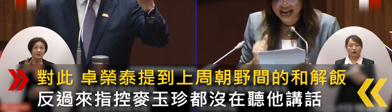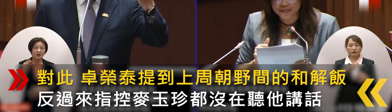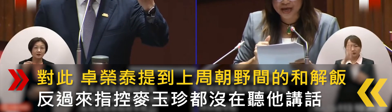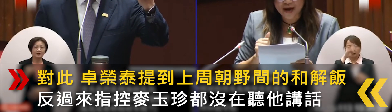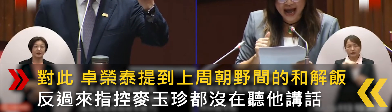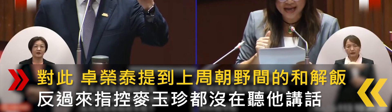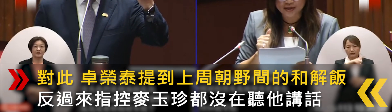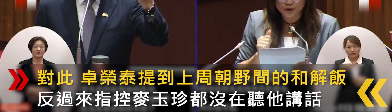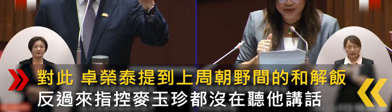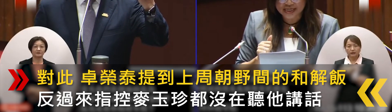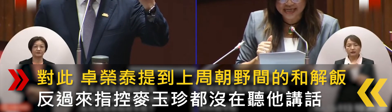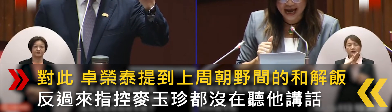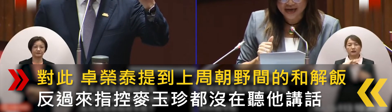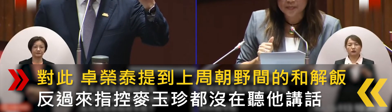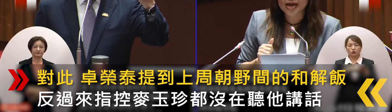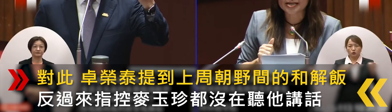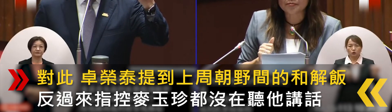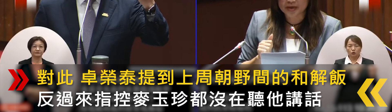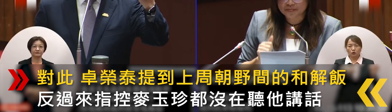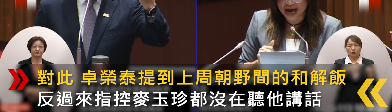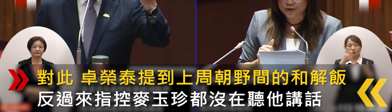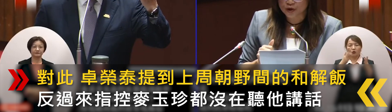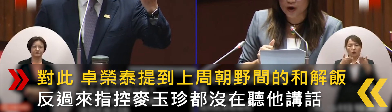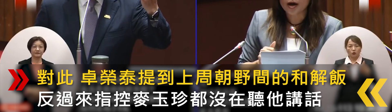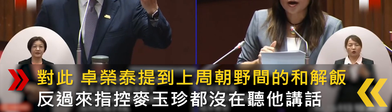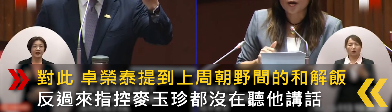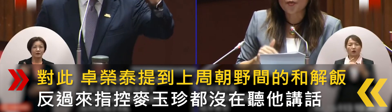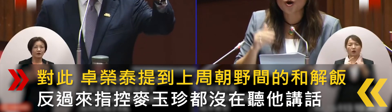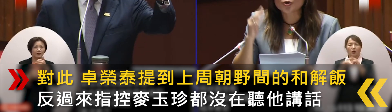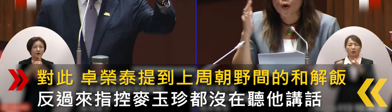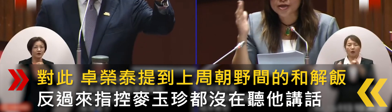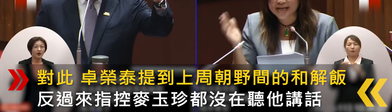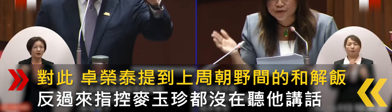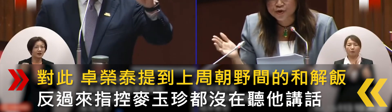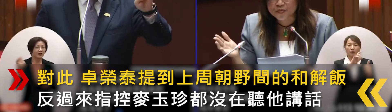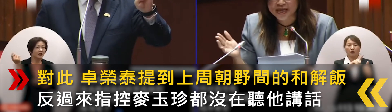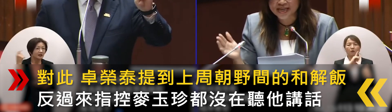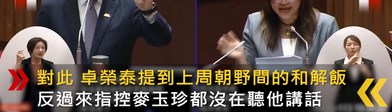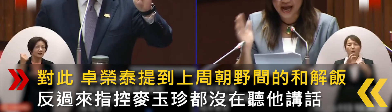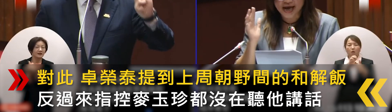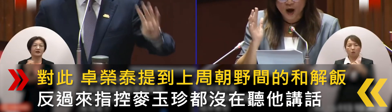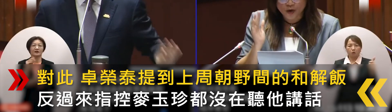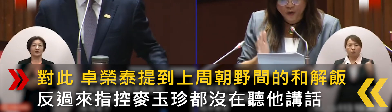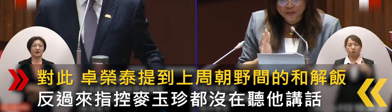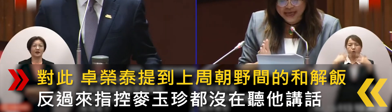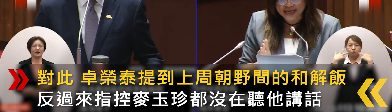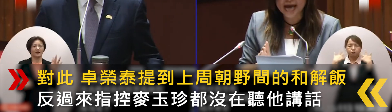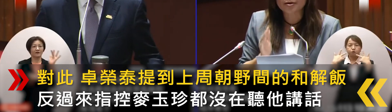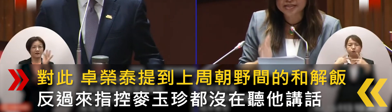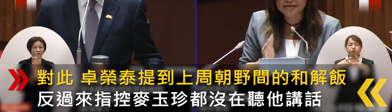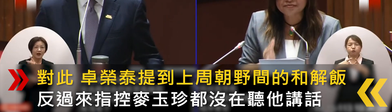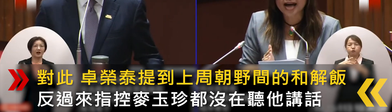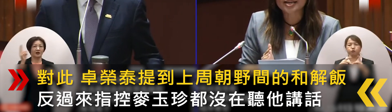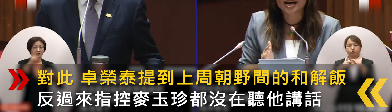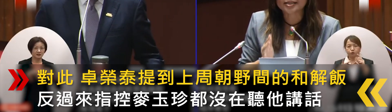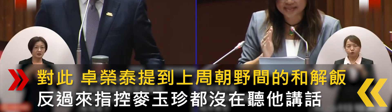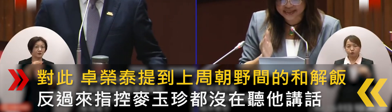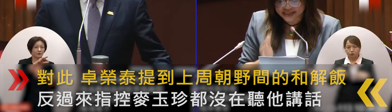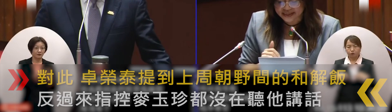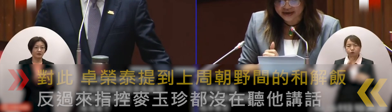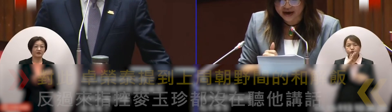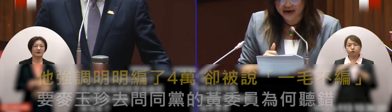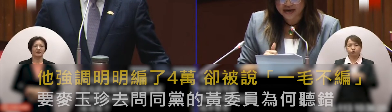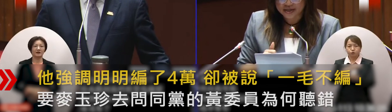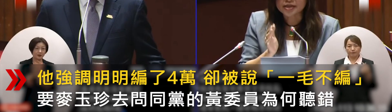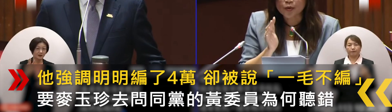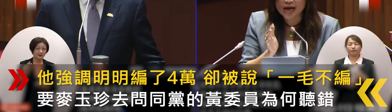大家啦不要害了卓院长被人民骂说 你有没有听到我们的计划补偿 原住民 我们也编4万 还有人民还有地方的经